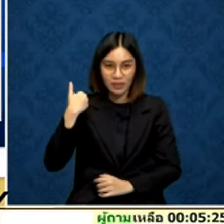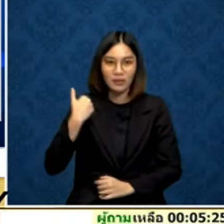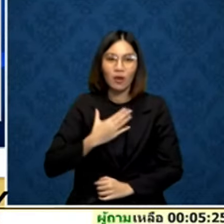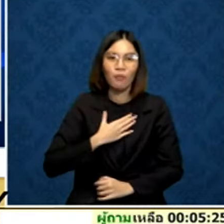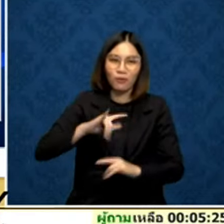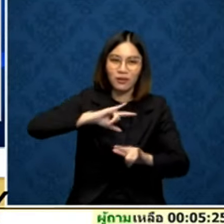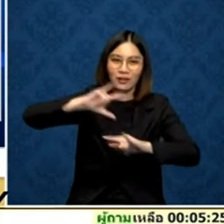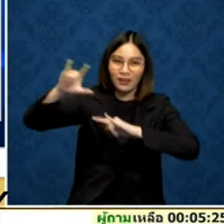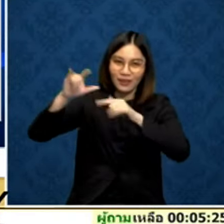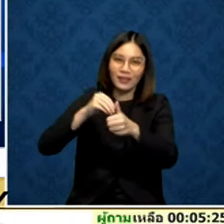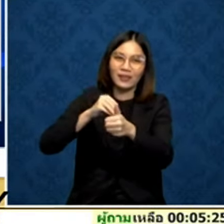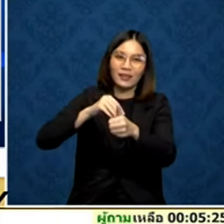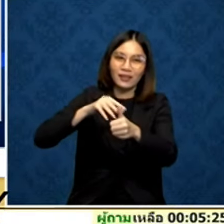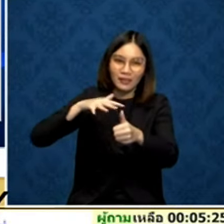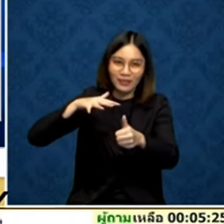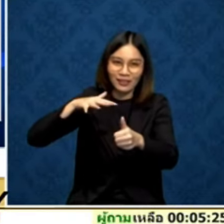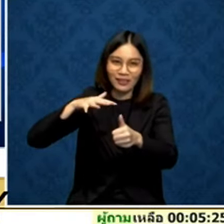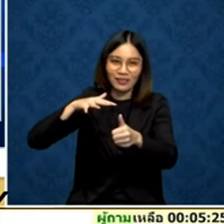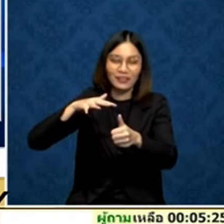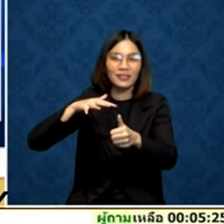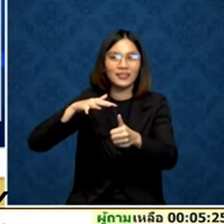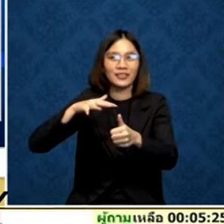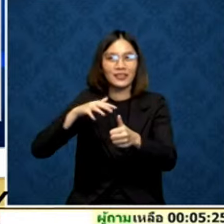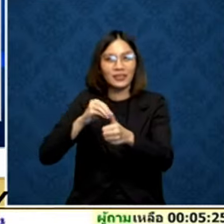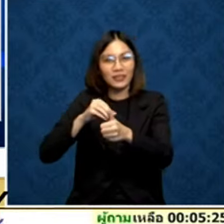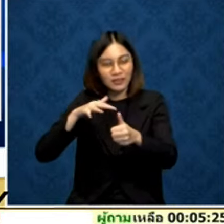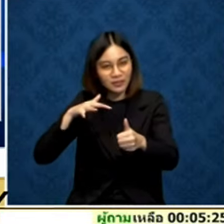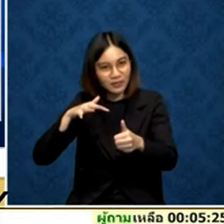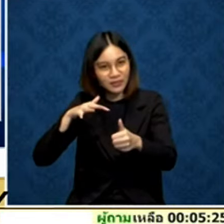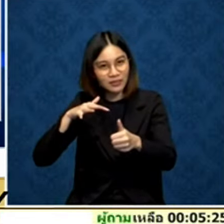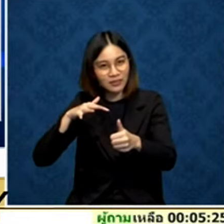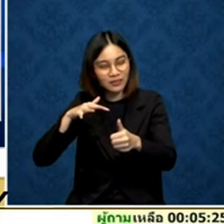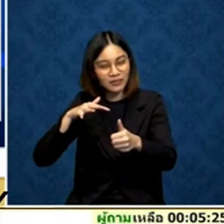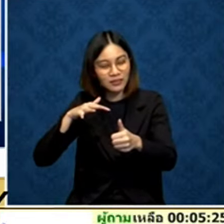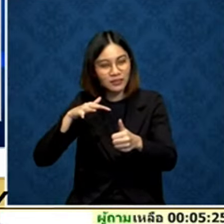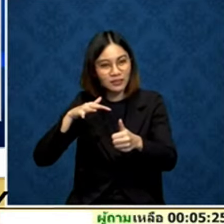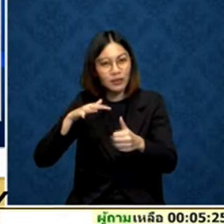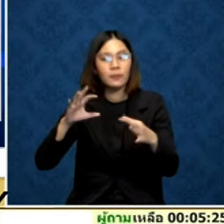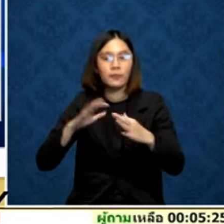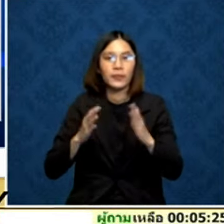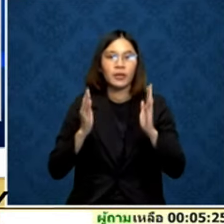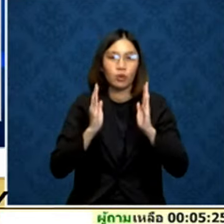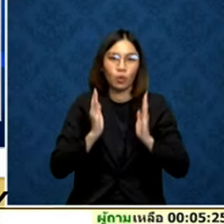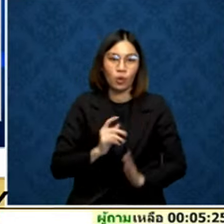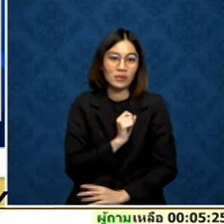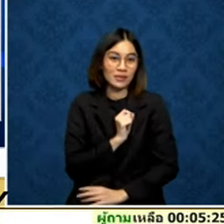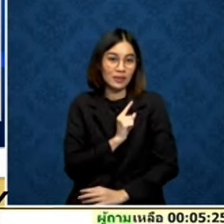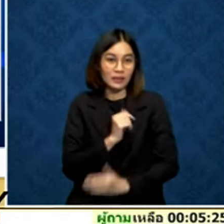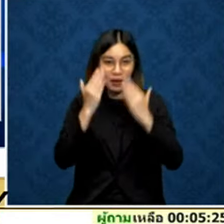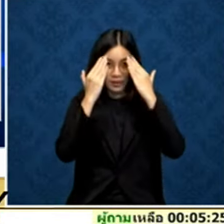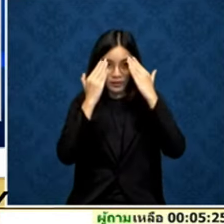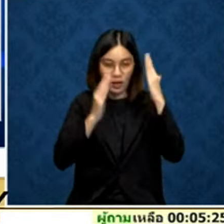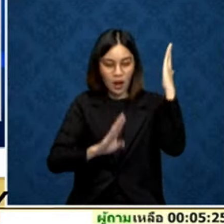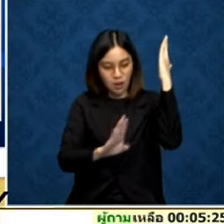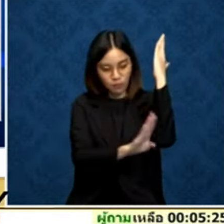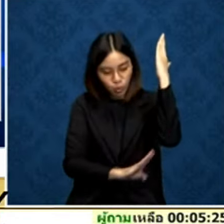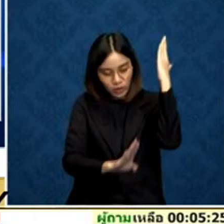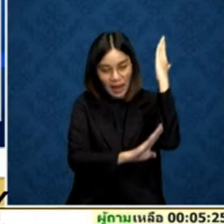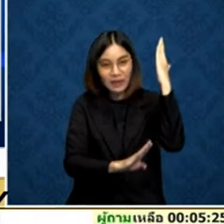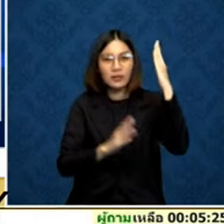ผู้นำที่เป็นประเทศที่มีประชาชนเป็นชาวมุสลิมเป็นหลักไม่ว่าจะเป็นบรูไนหรือเป็นมาเลเซีย